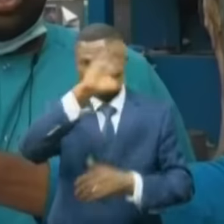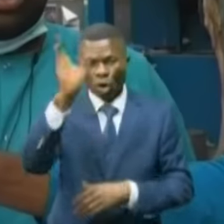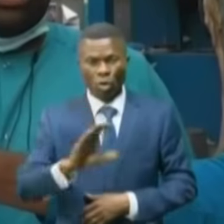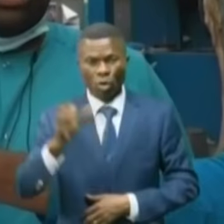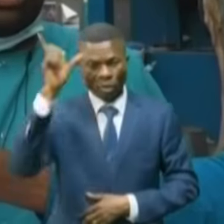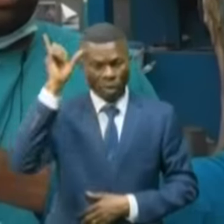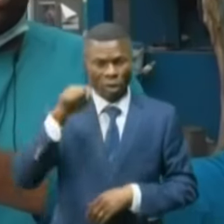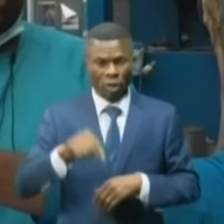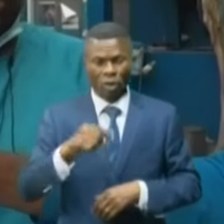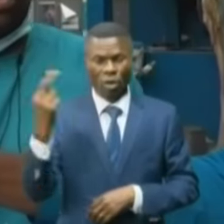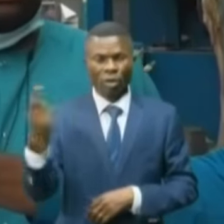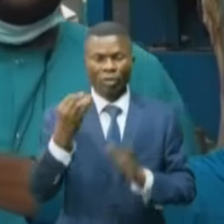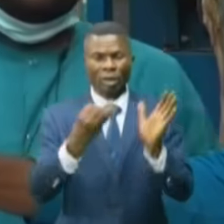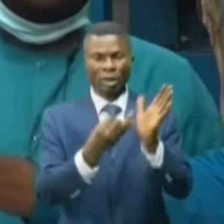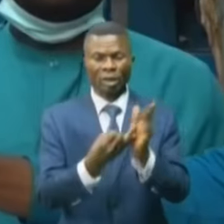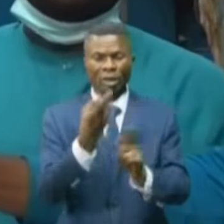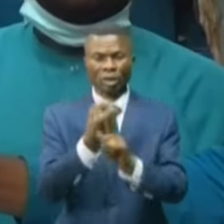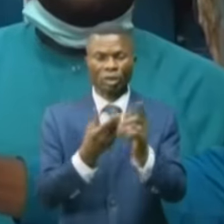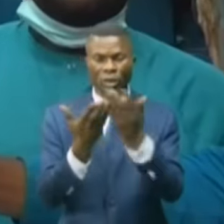le